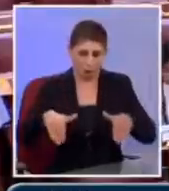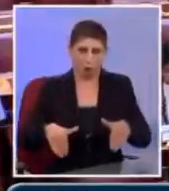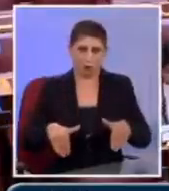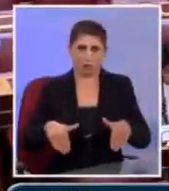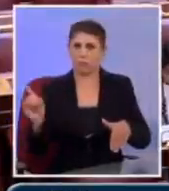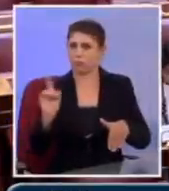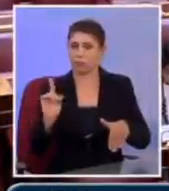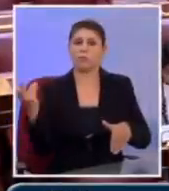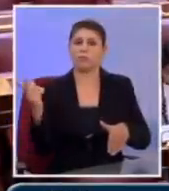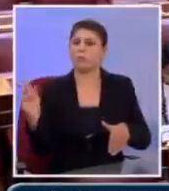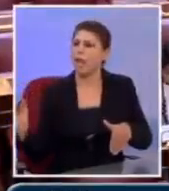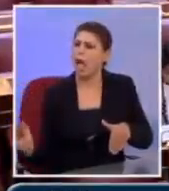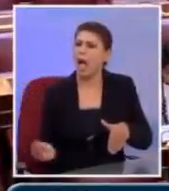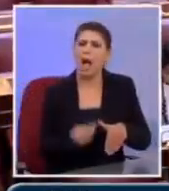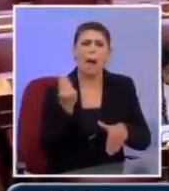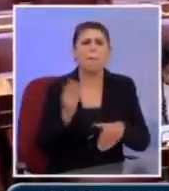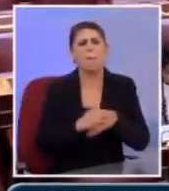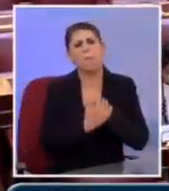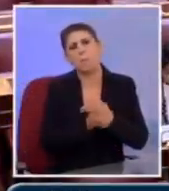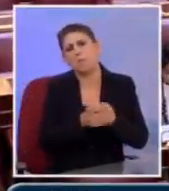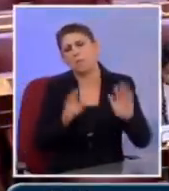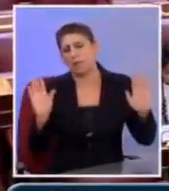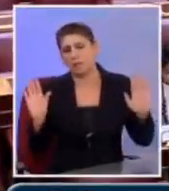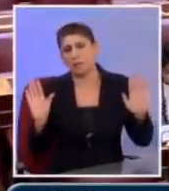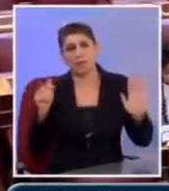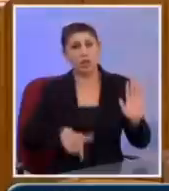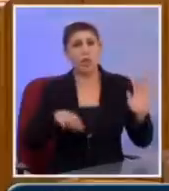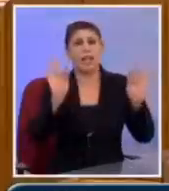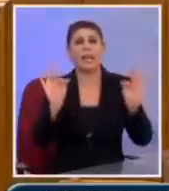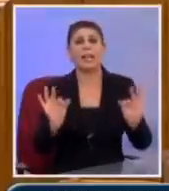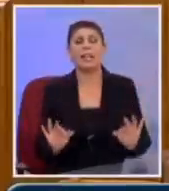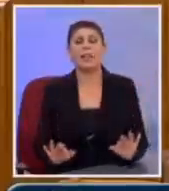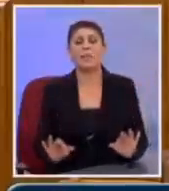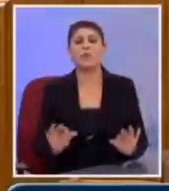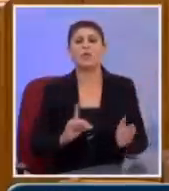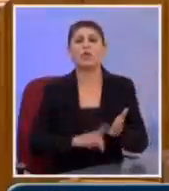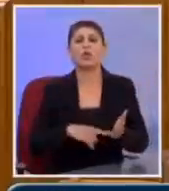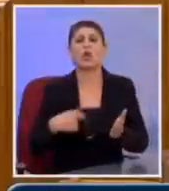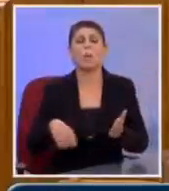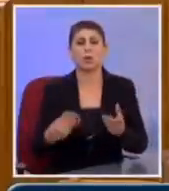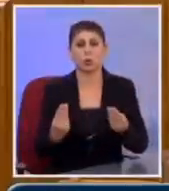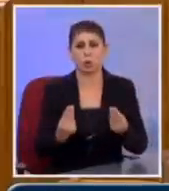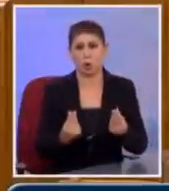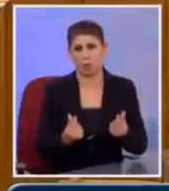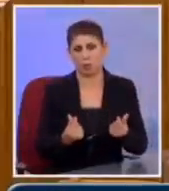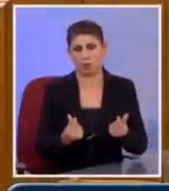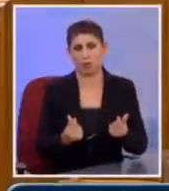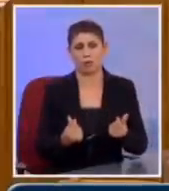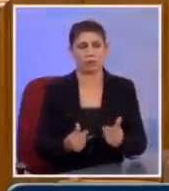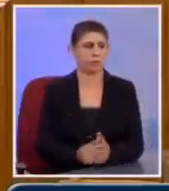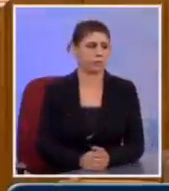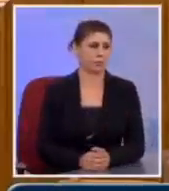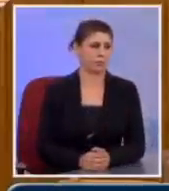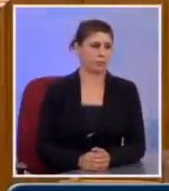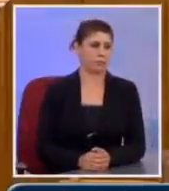ποια είναι η ετυμολογία δεν μας ενδιαφέρει. Εμείς τώρα ρυθμίζουμε με νομικό τρόπο το πώς